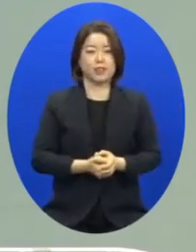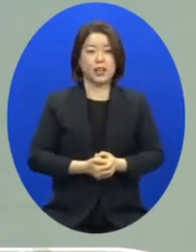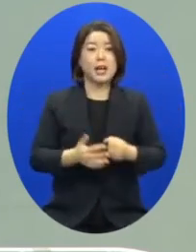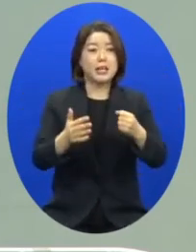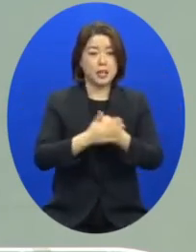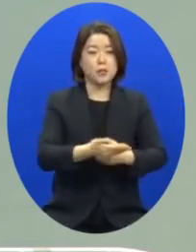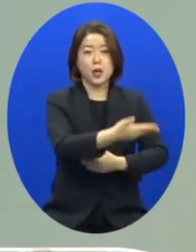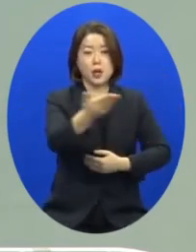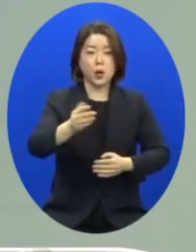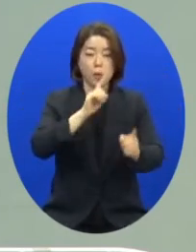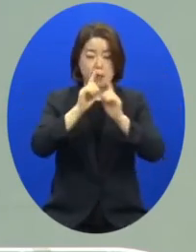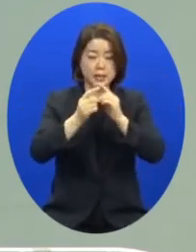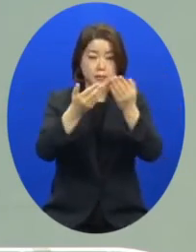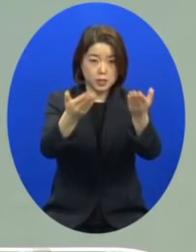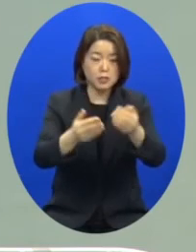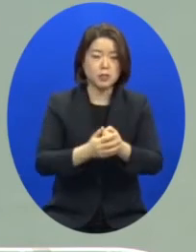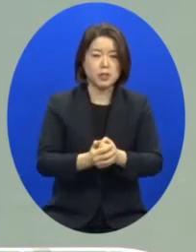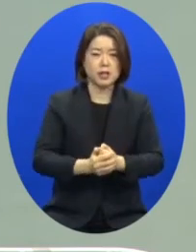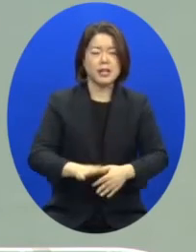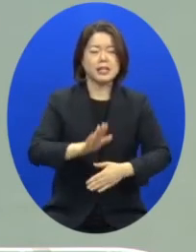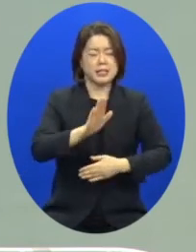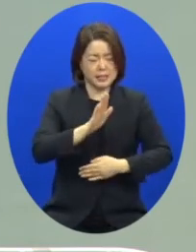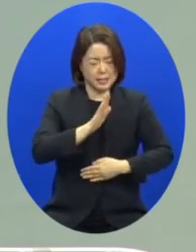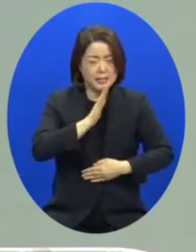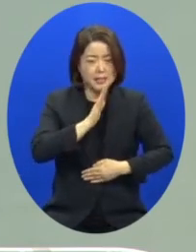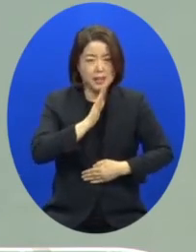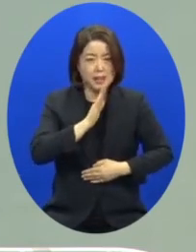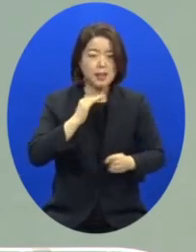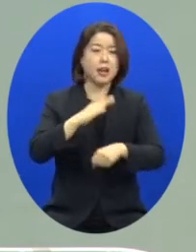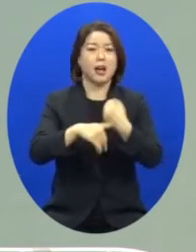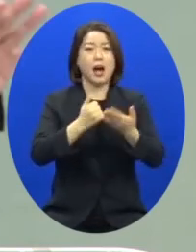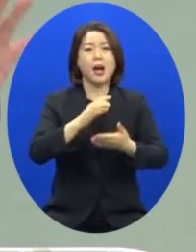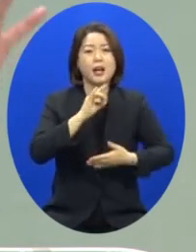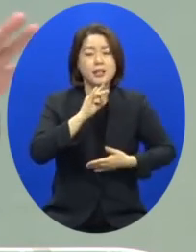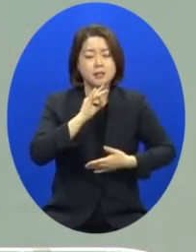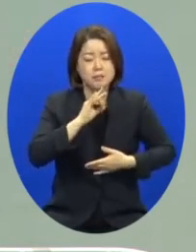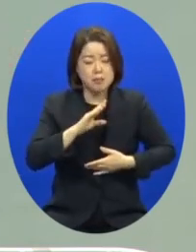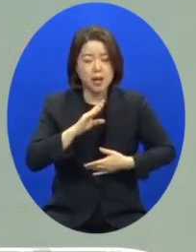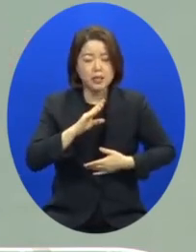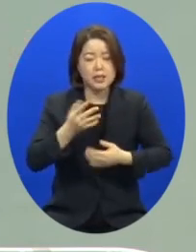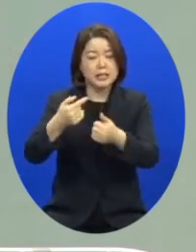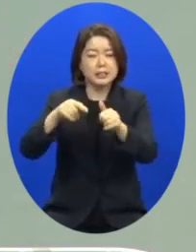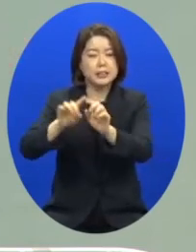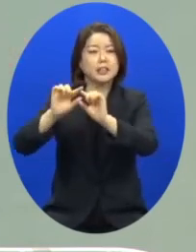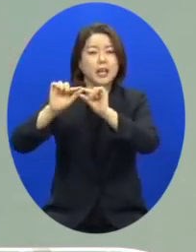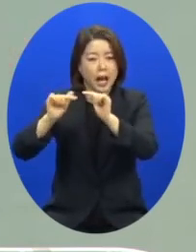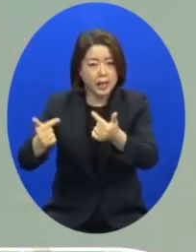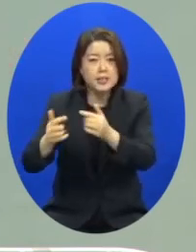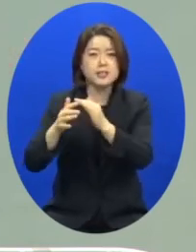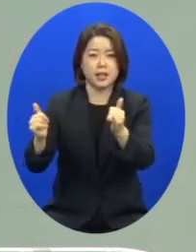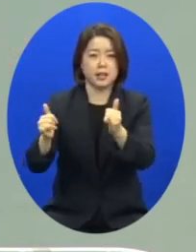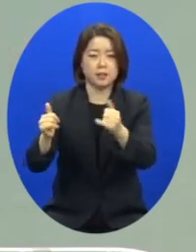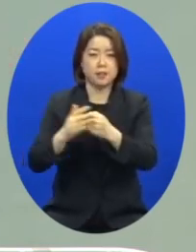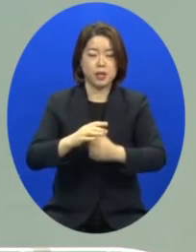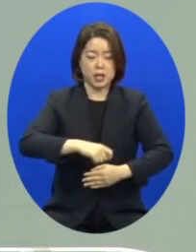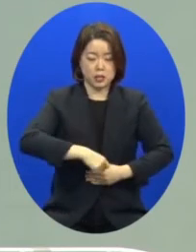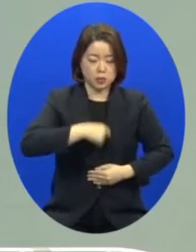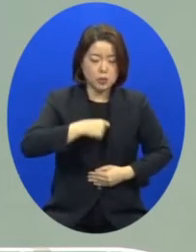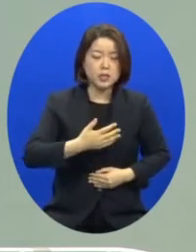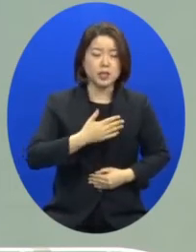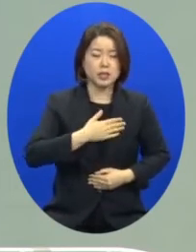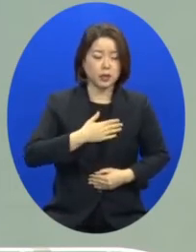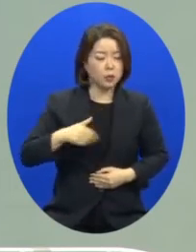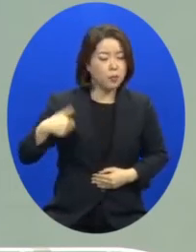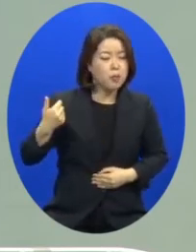그래서 여러분에게 말씀을 드립니다 진짜 하나님만 의지 하지 않았었다 는 사람만 솔직히 내가